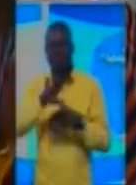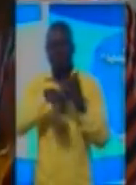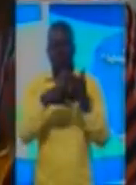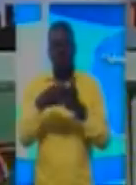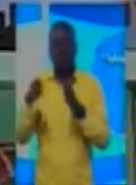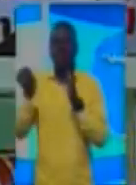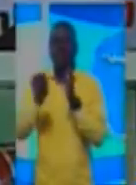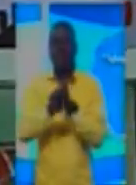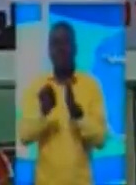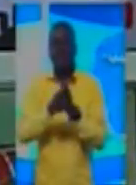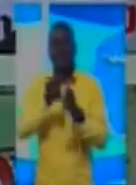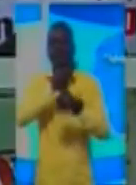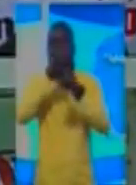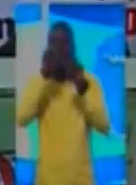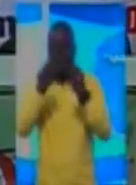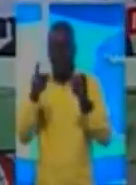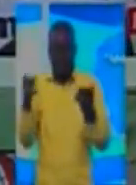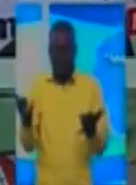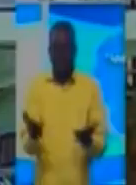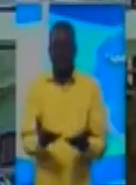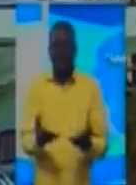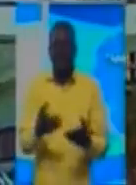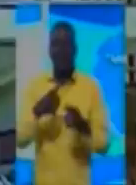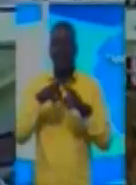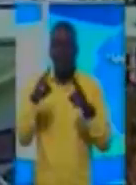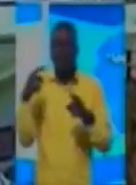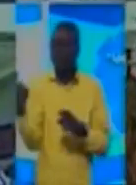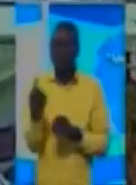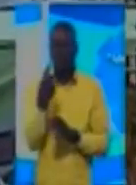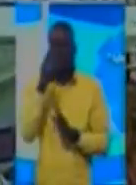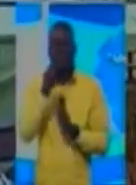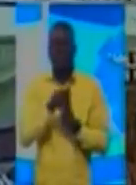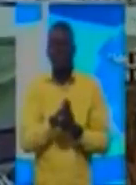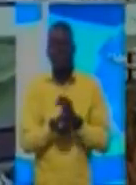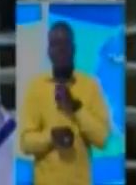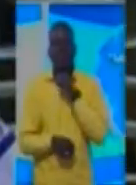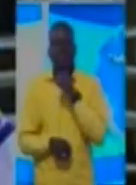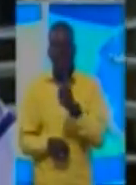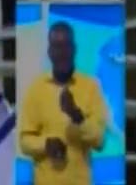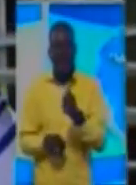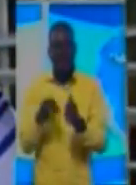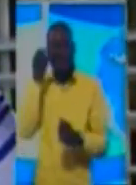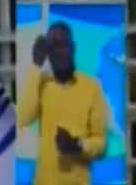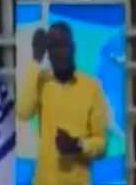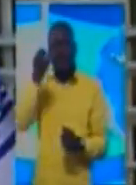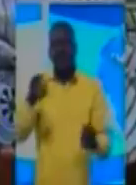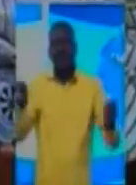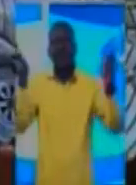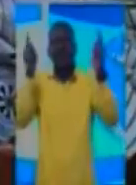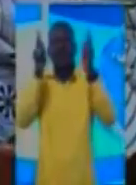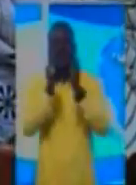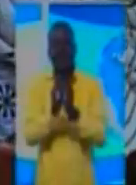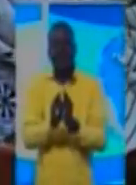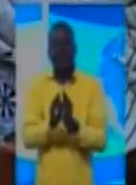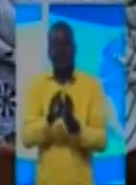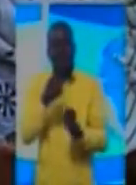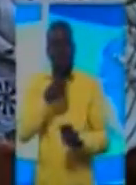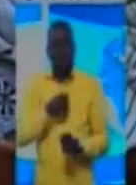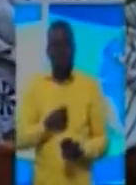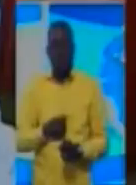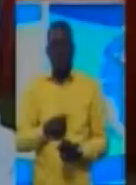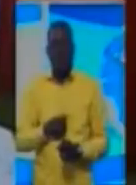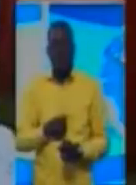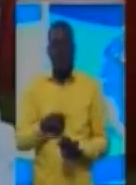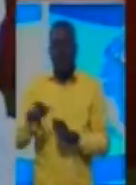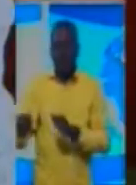listés et questionnés ici, mais pas seulement. L'initiateur de cette rencontre des têtes couronnées souhaite aussi